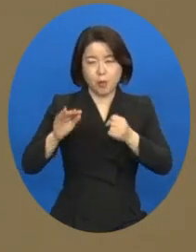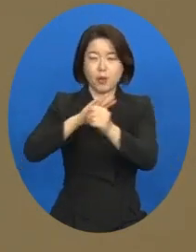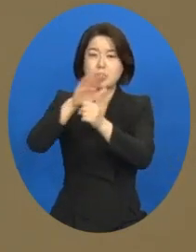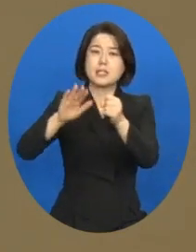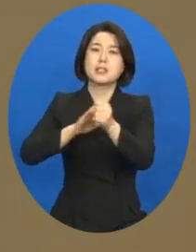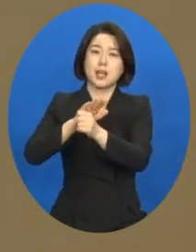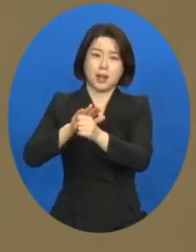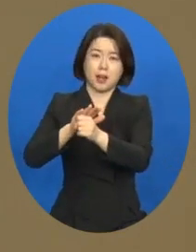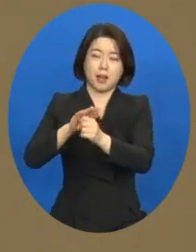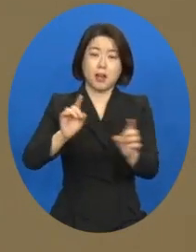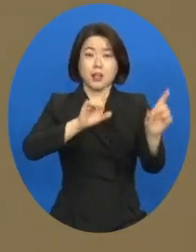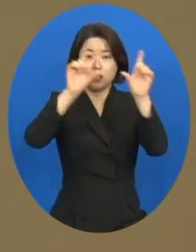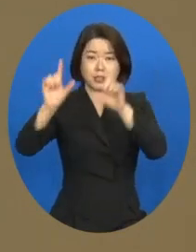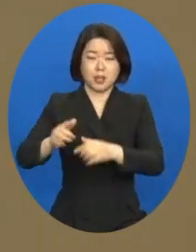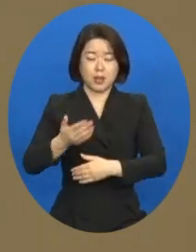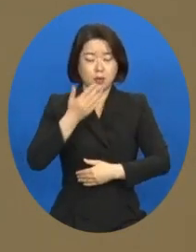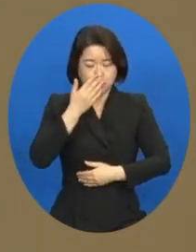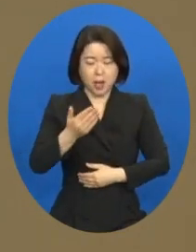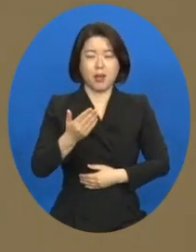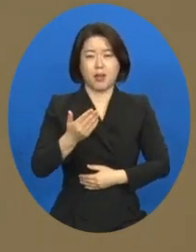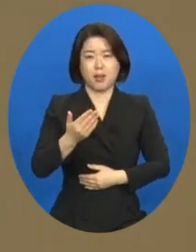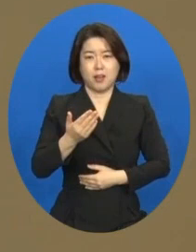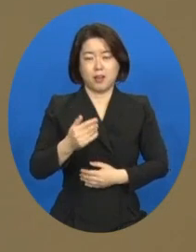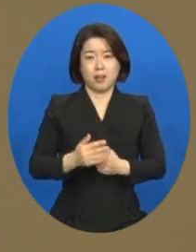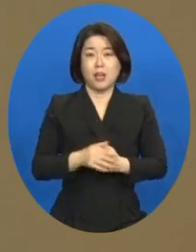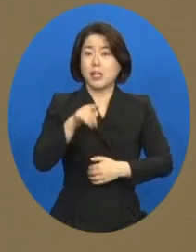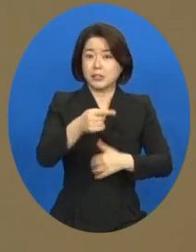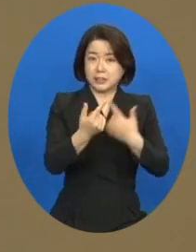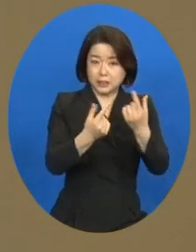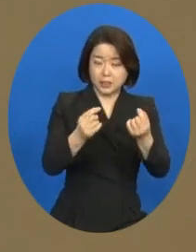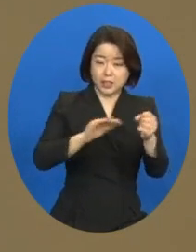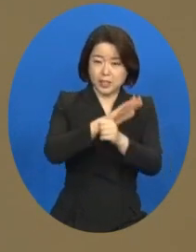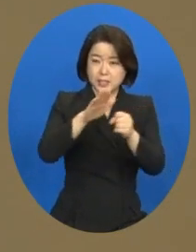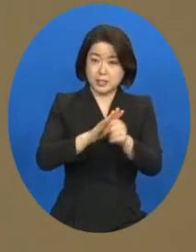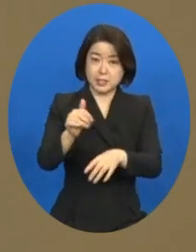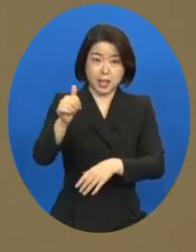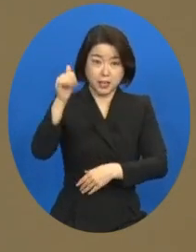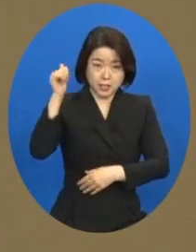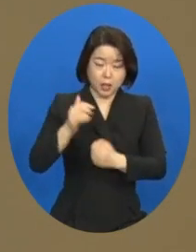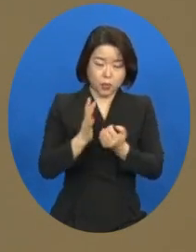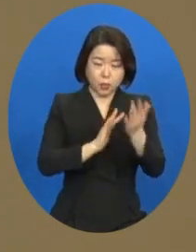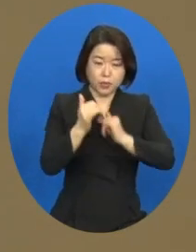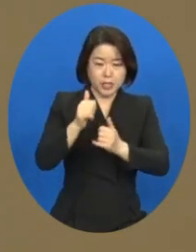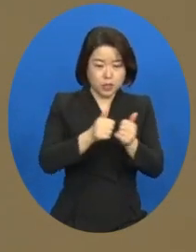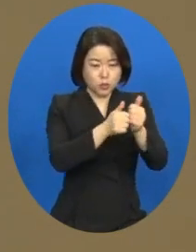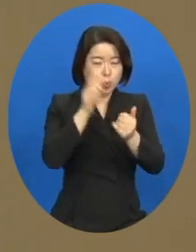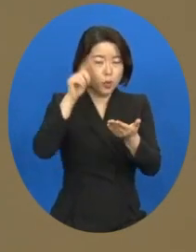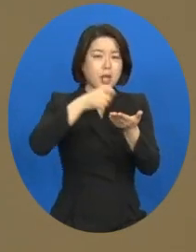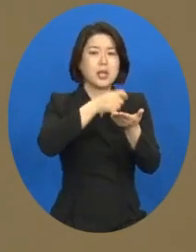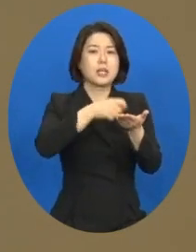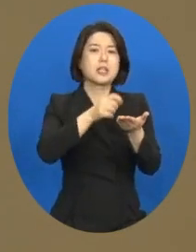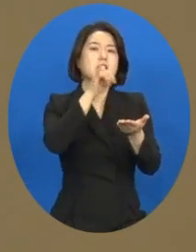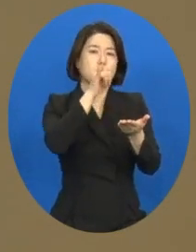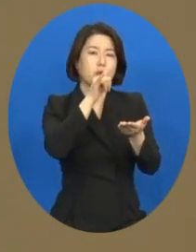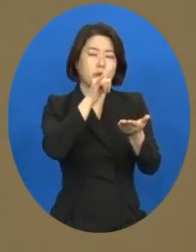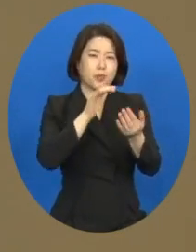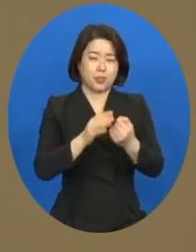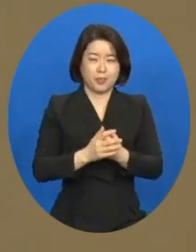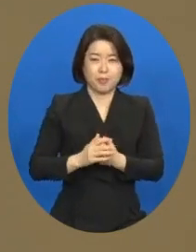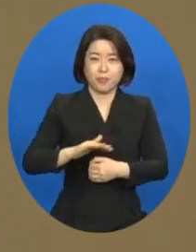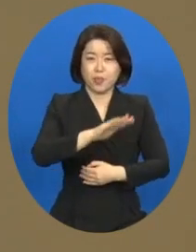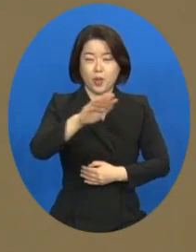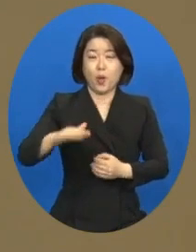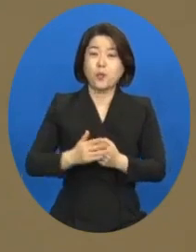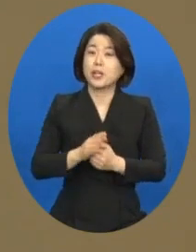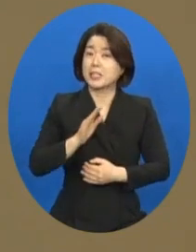사랑하며 살 수 있다고요. 그렇게 살아보자고 예수 동행일기를 쓰는 거예요. 우리가